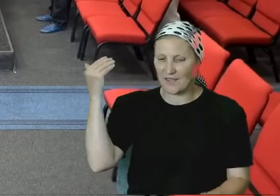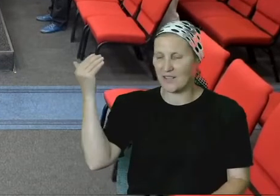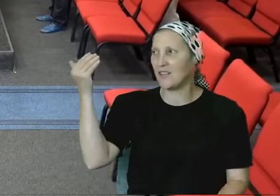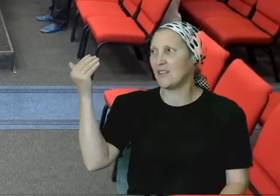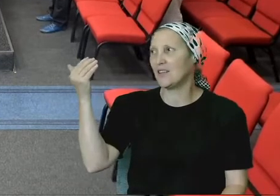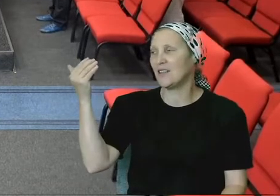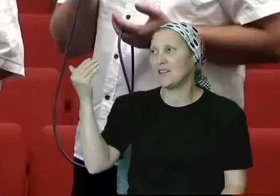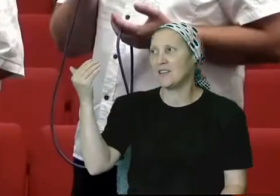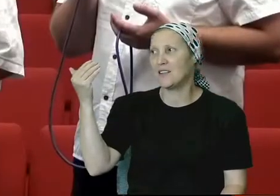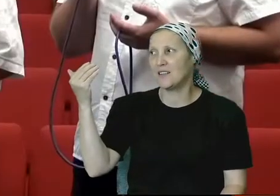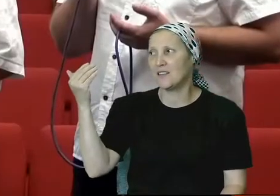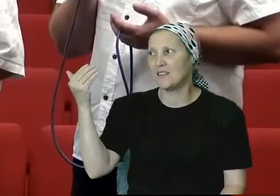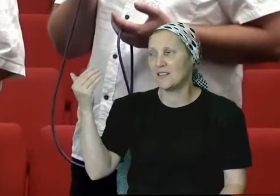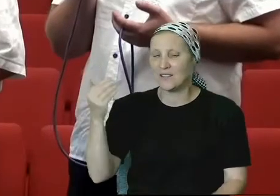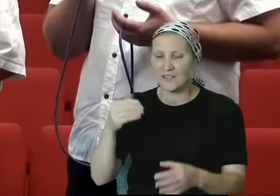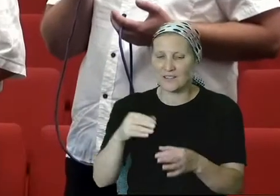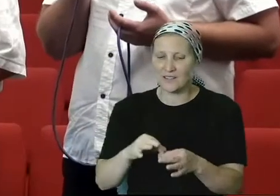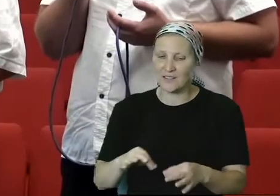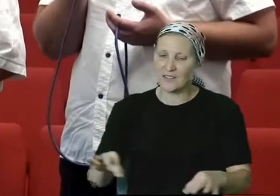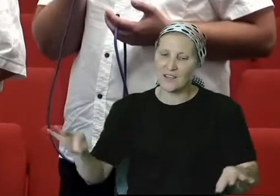вилікує